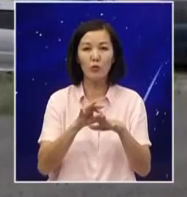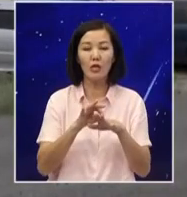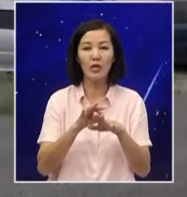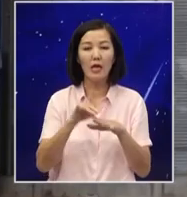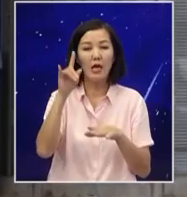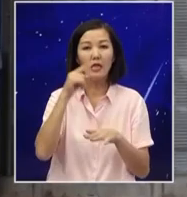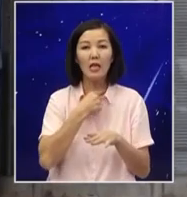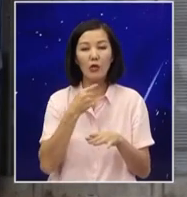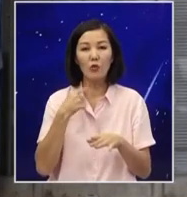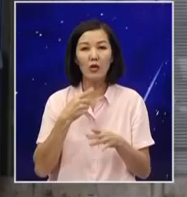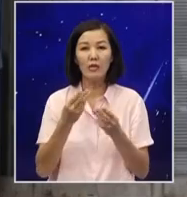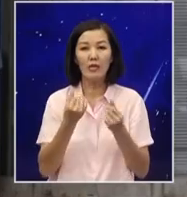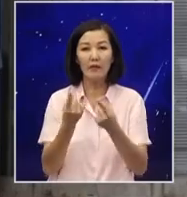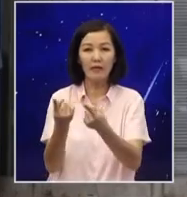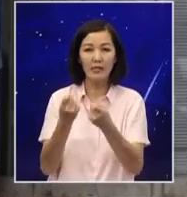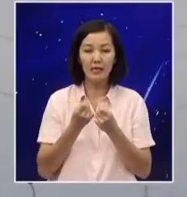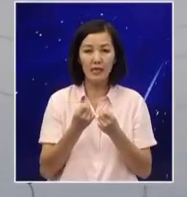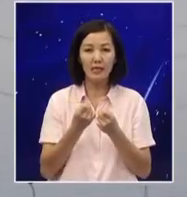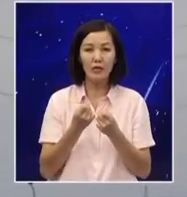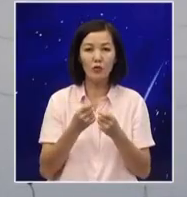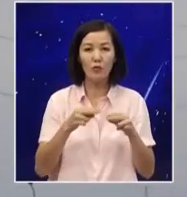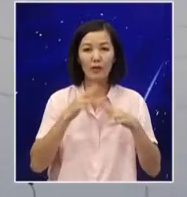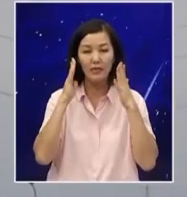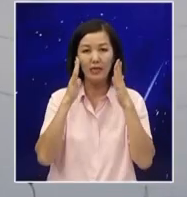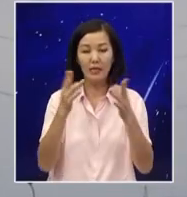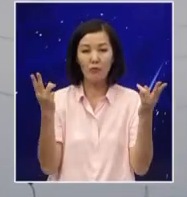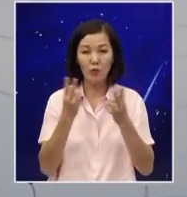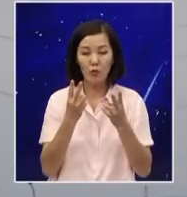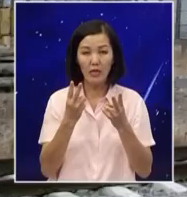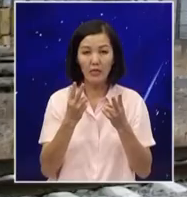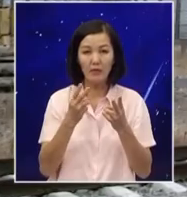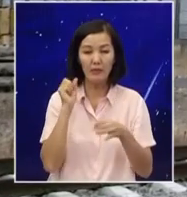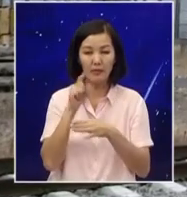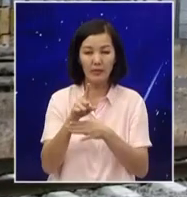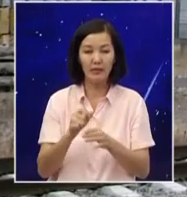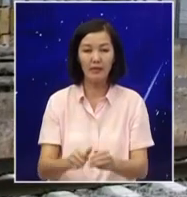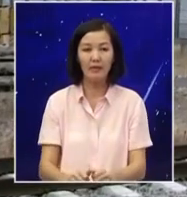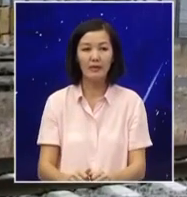индустриалды аймаққа инвесторларды тарту жұмысы да назардан тыс қалмауы тиіс деді.